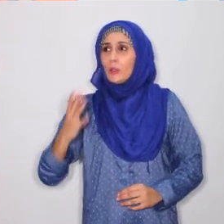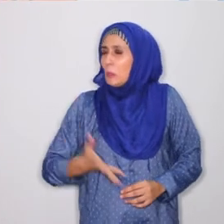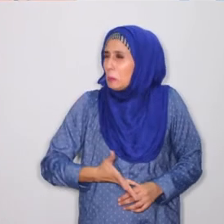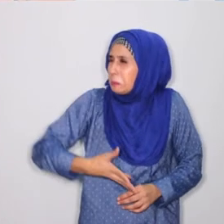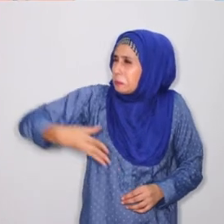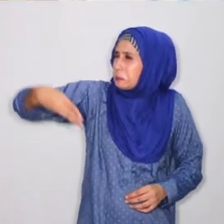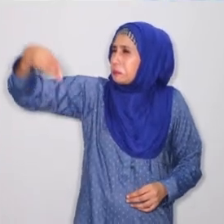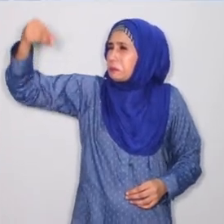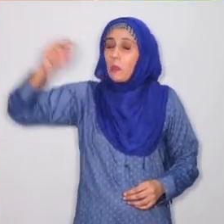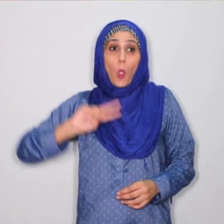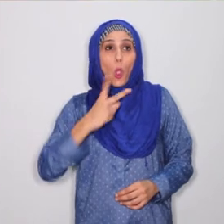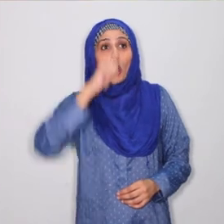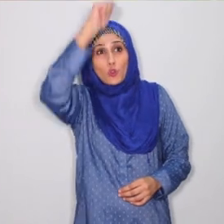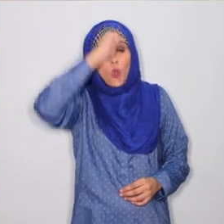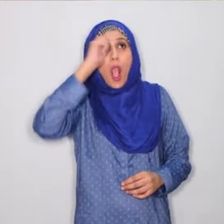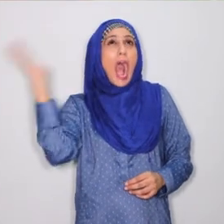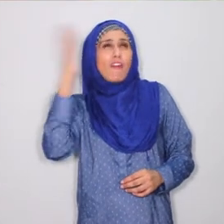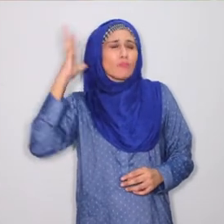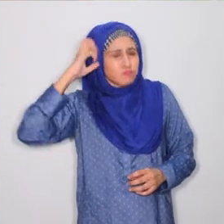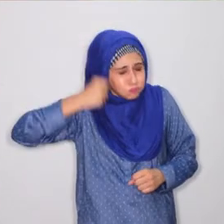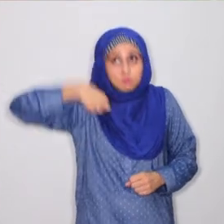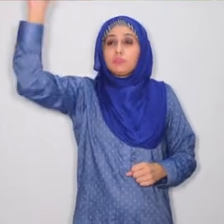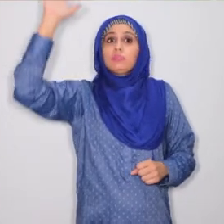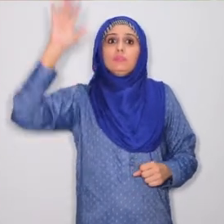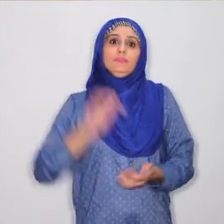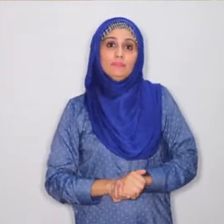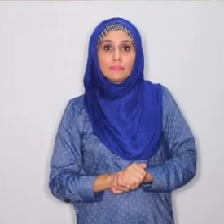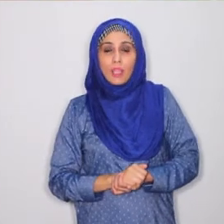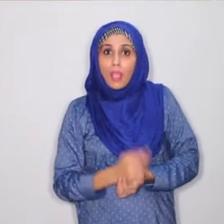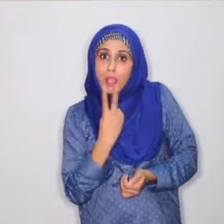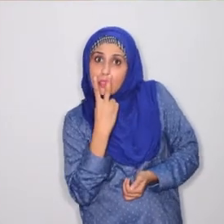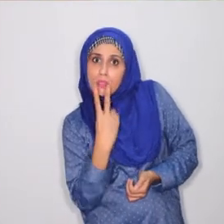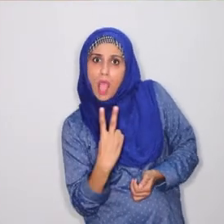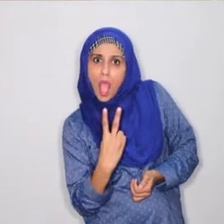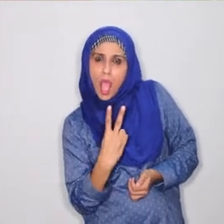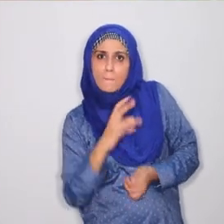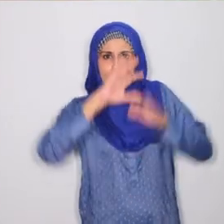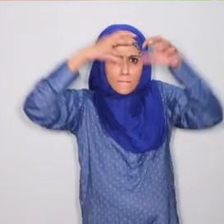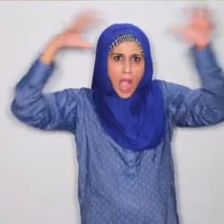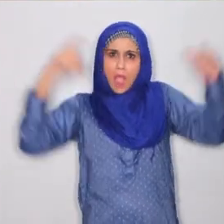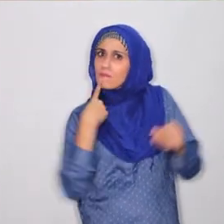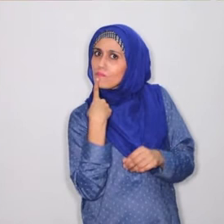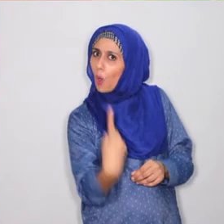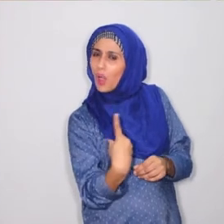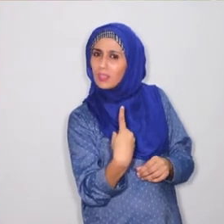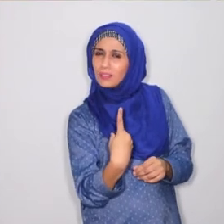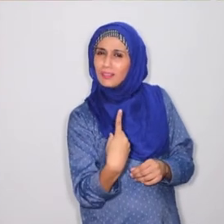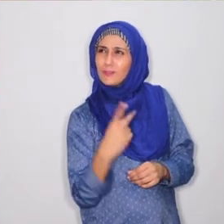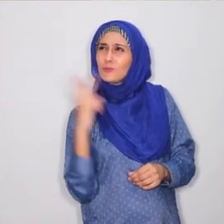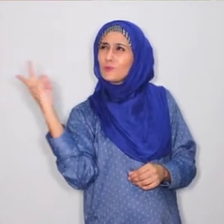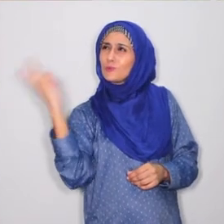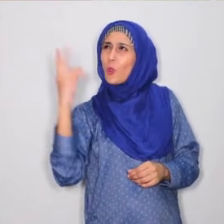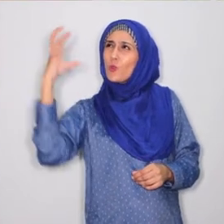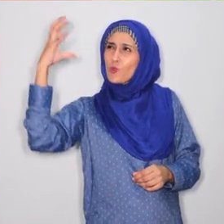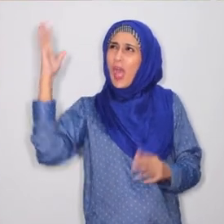टोपी दूर जा गिरी थी कि यह देखकर बादल बोला तुम दोनों से नहीं होगा